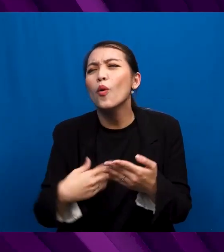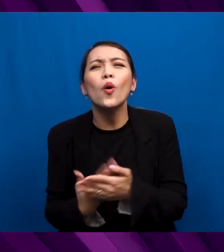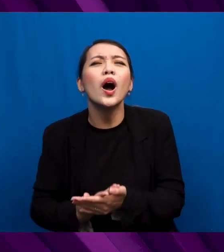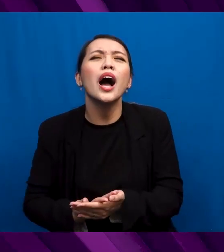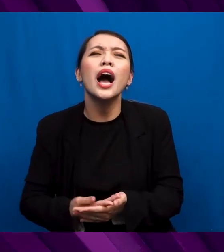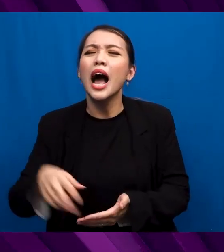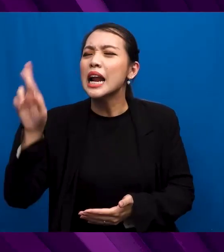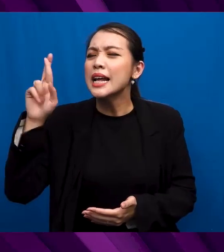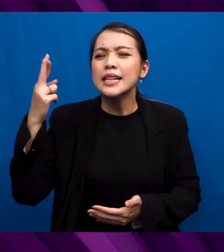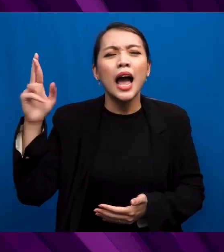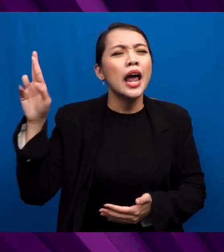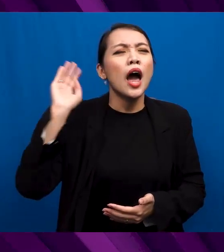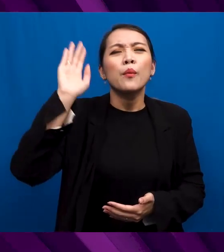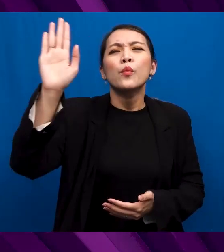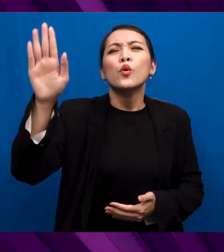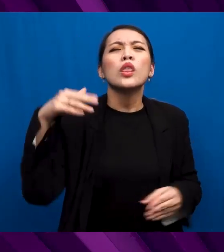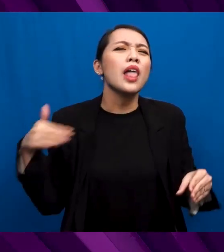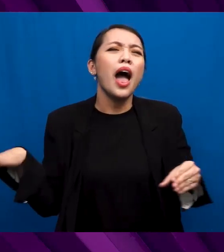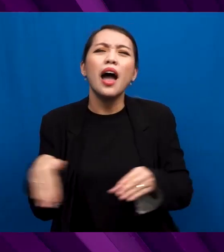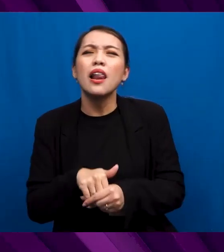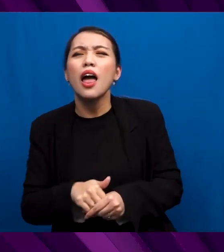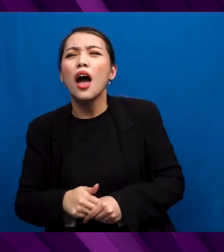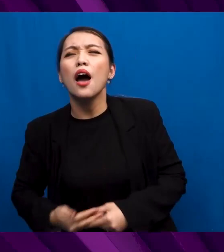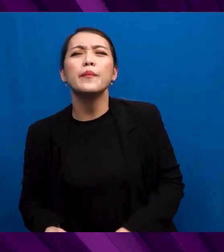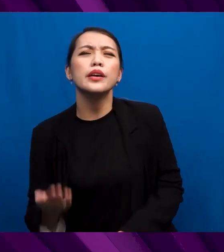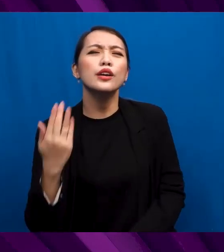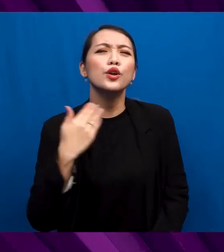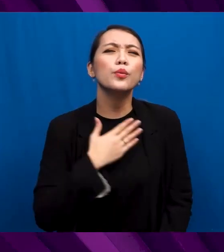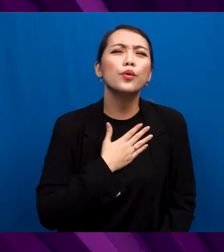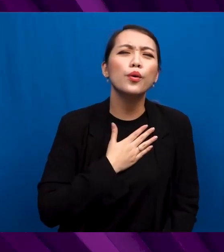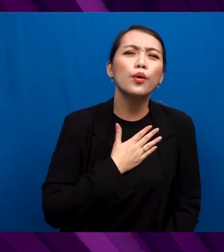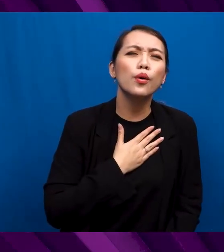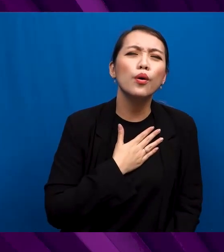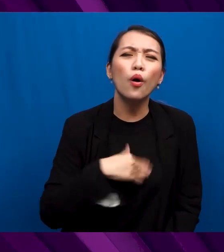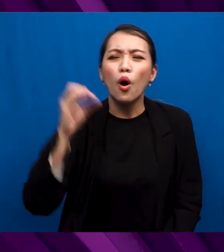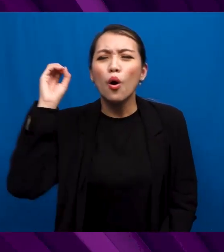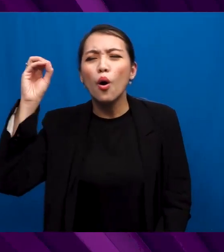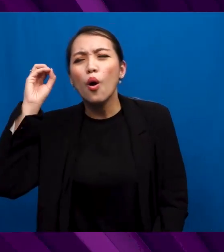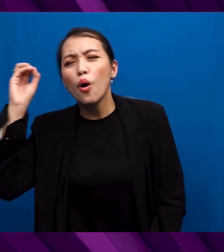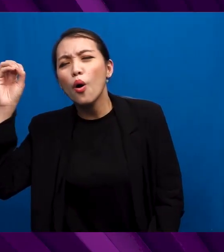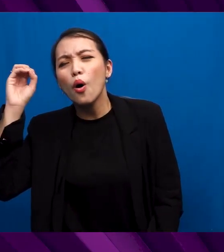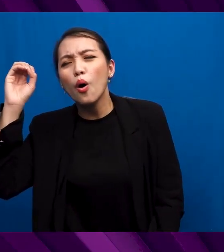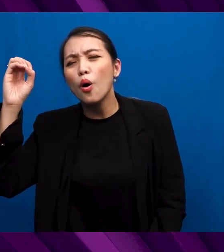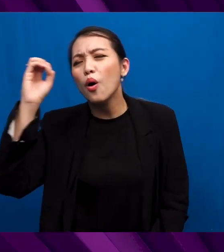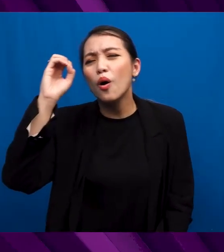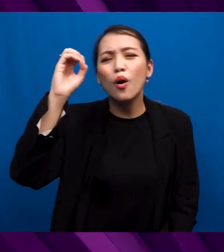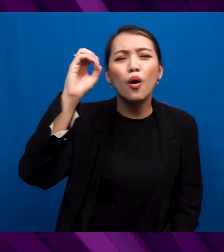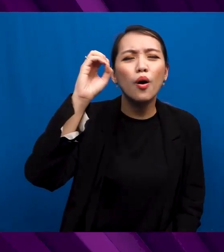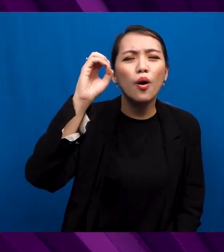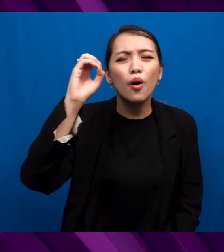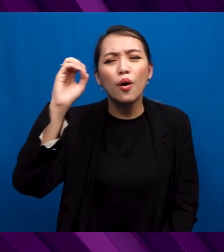Inara Ramaya Sandana, Nia Ramaya So, Inara Ramaya